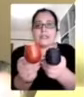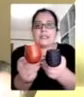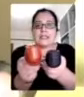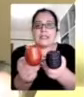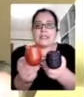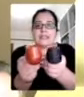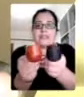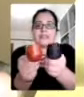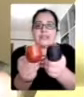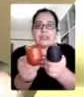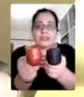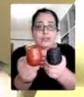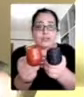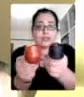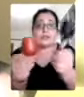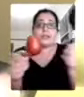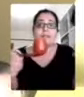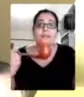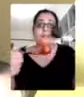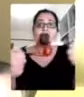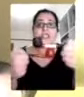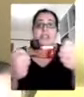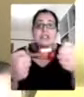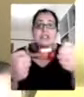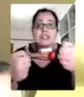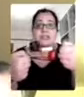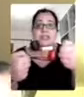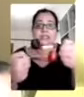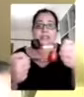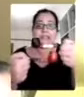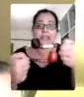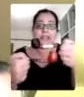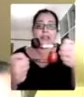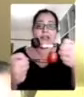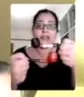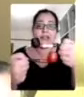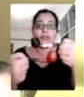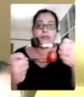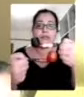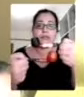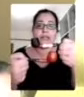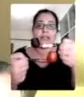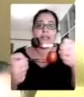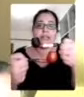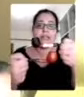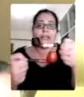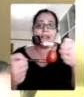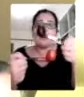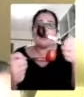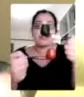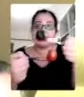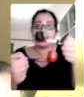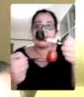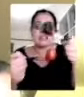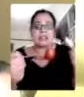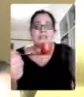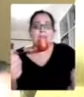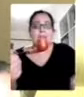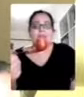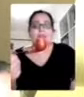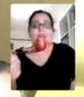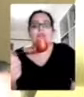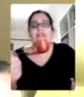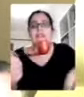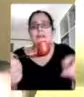Bununla ikisinin arasında fiyat olarak da uçurum var. Başlangıç içimi açısından da uçurum var. Ama şu da bir